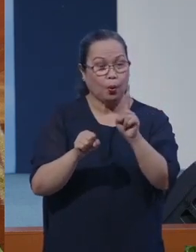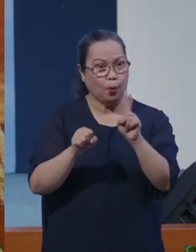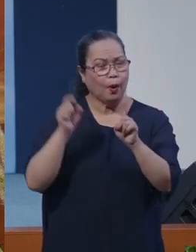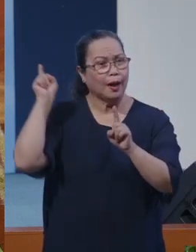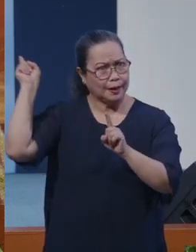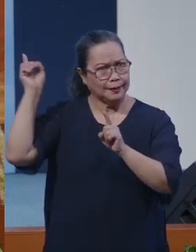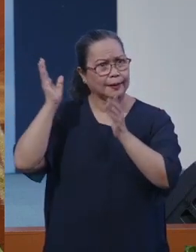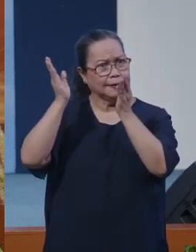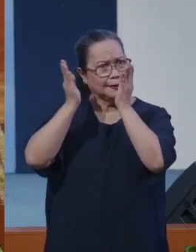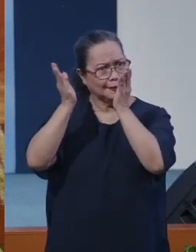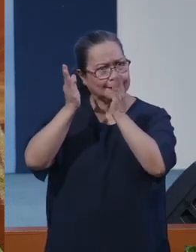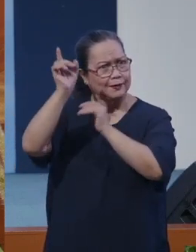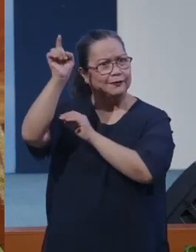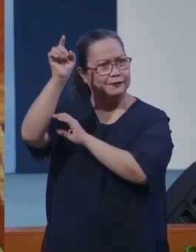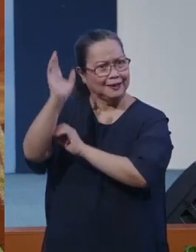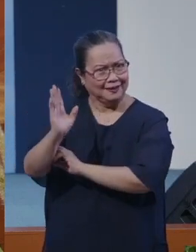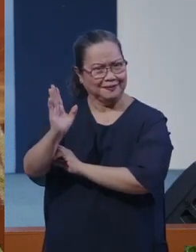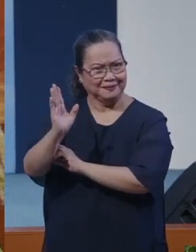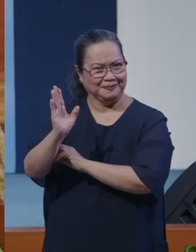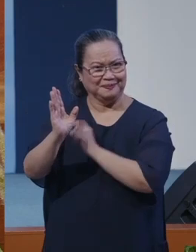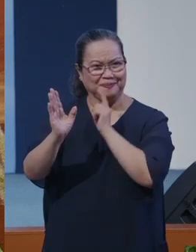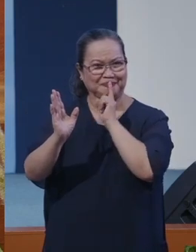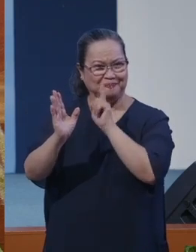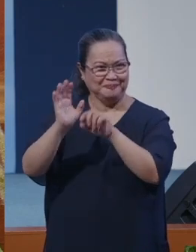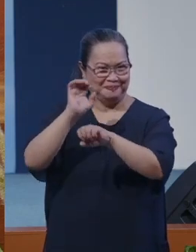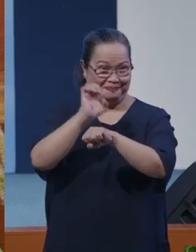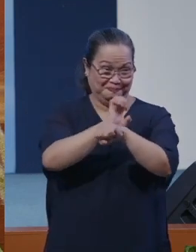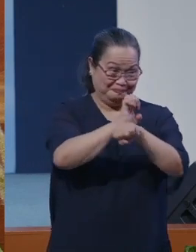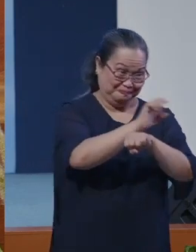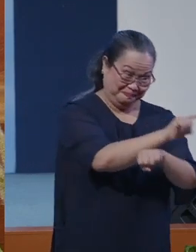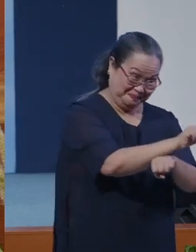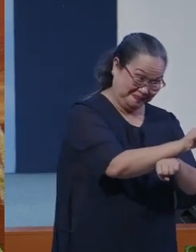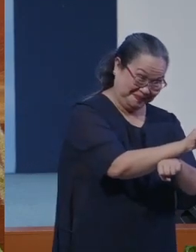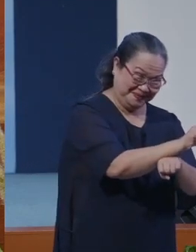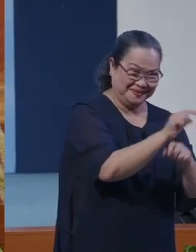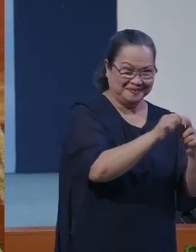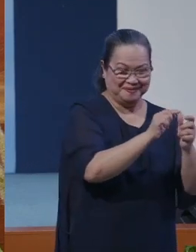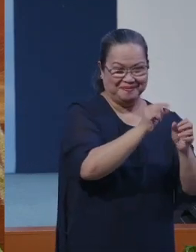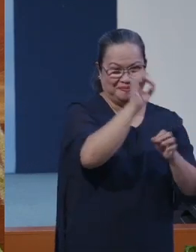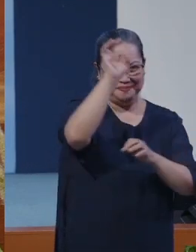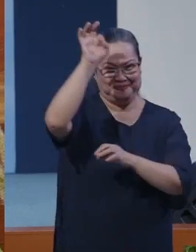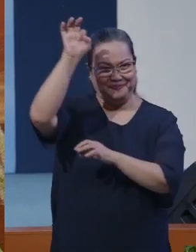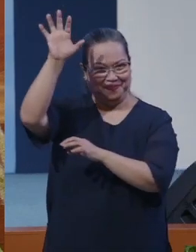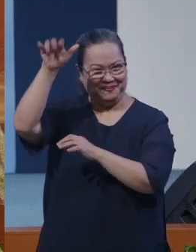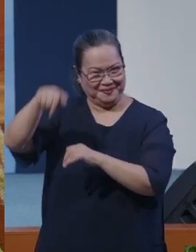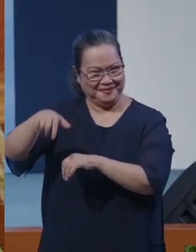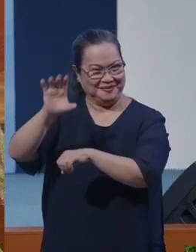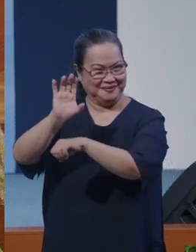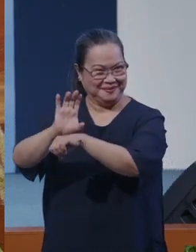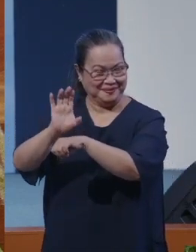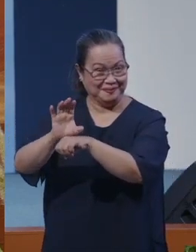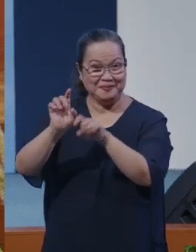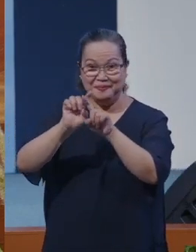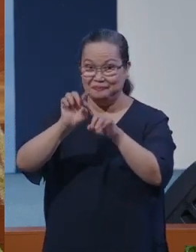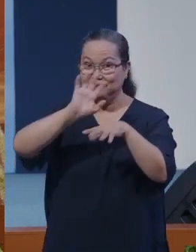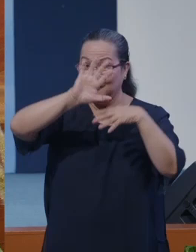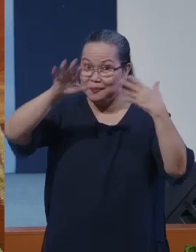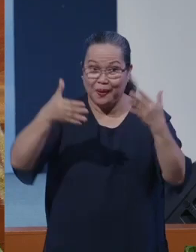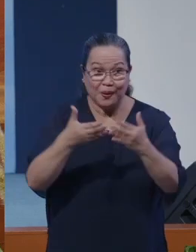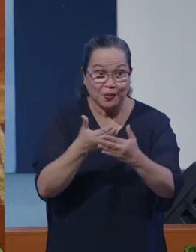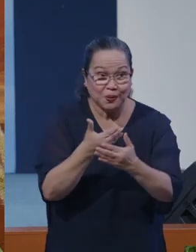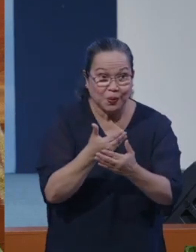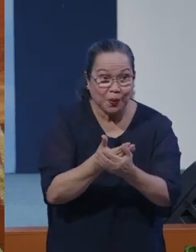naglilingkod sa ating Panginoon bilang isang empleyado doon at bilang isang pastor dito. Pero ang lahat ng